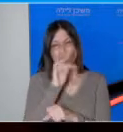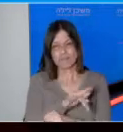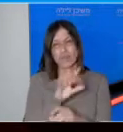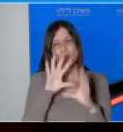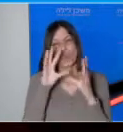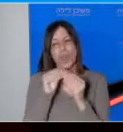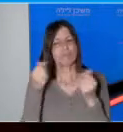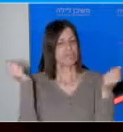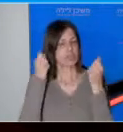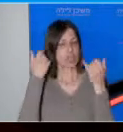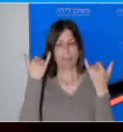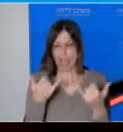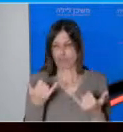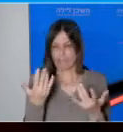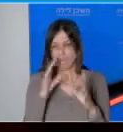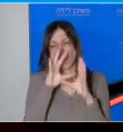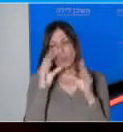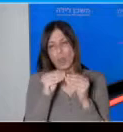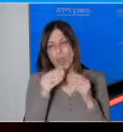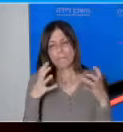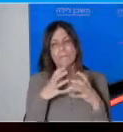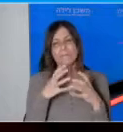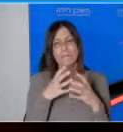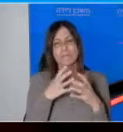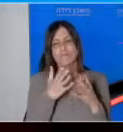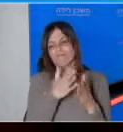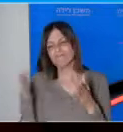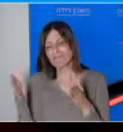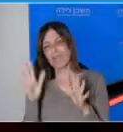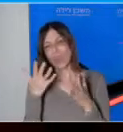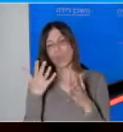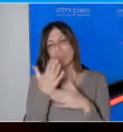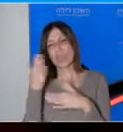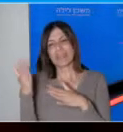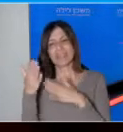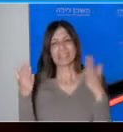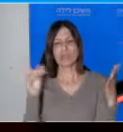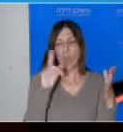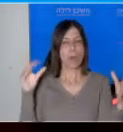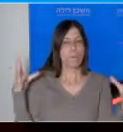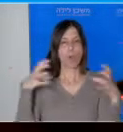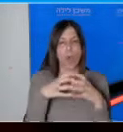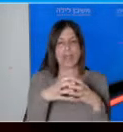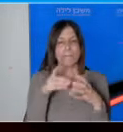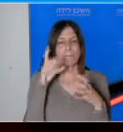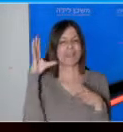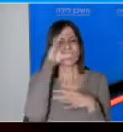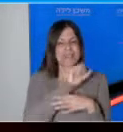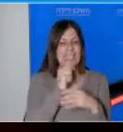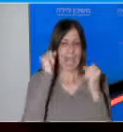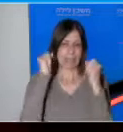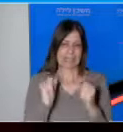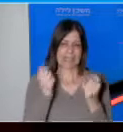כולם מזועזעים עכשיו, אבל כולם מפוזיציה. כאילו שימין ושמאל לא מאוחדים בתפיסה